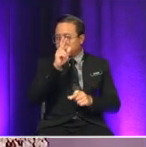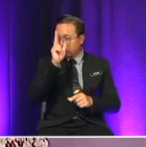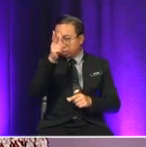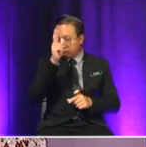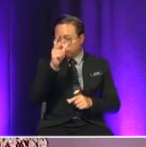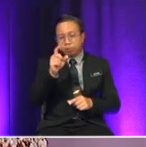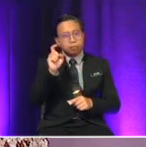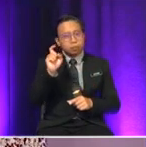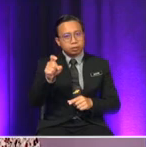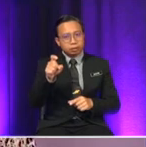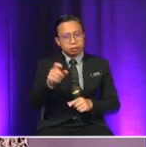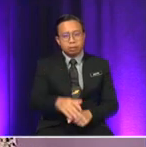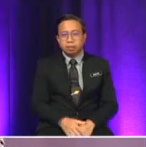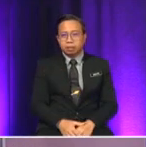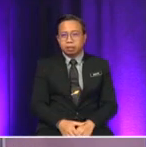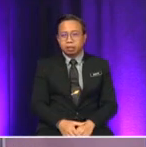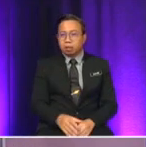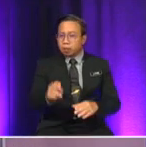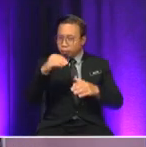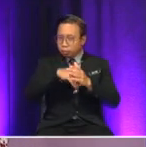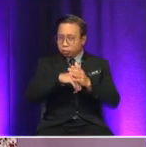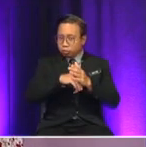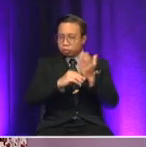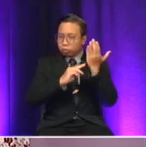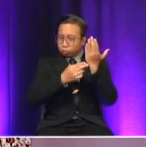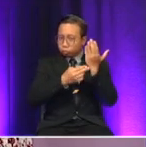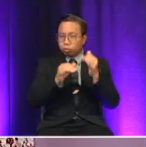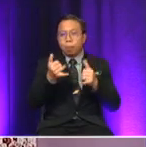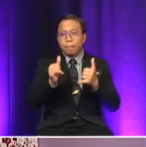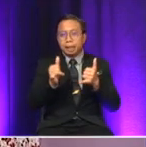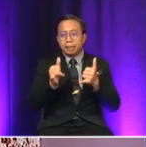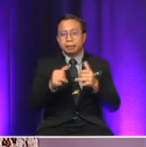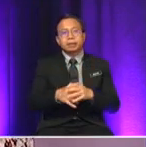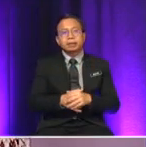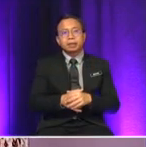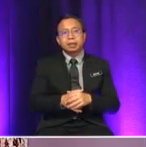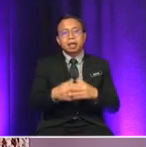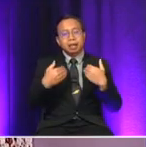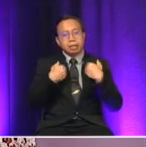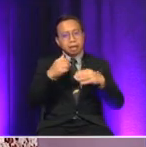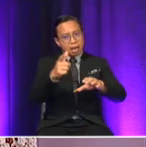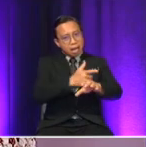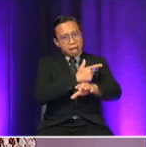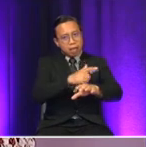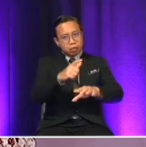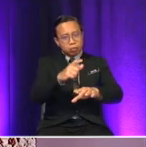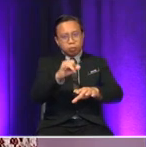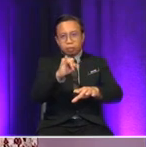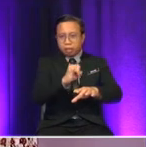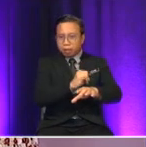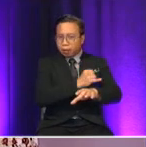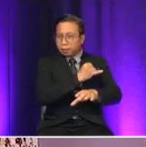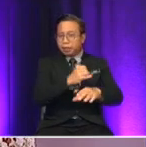kamu memasukkan unsur-unsur bermain dan dalam unsur bermain itu ada lagunya, ada iramanya,